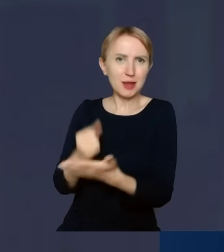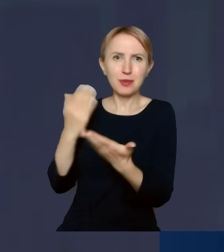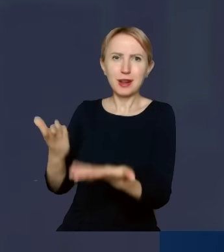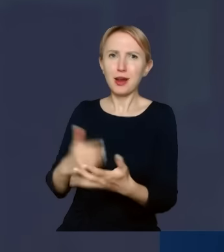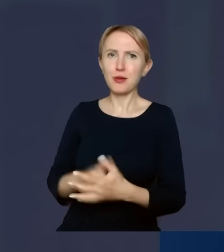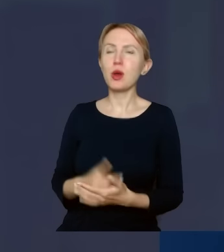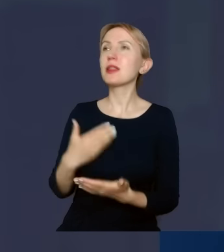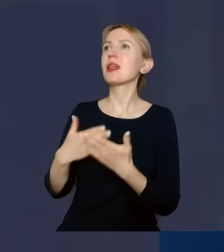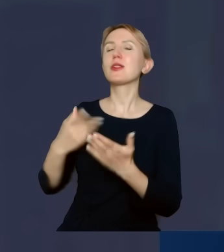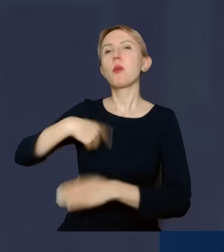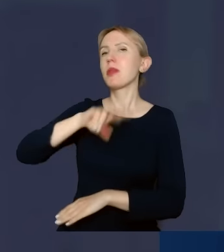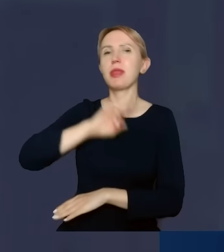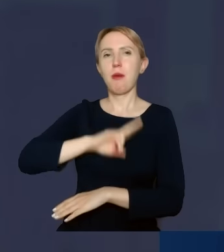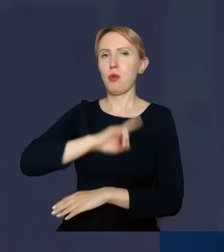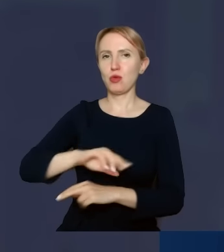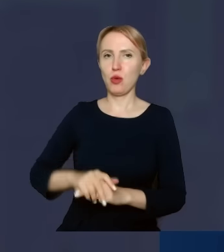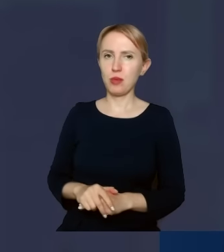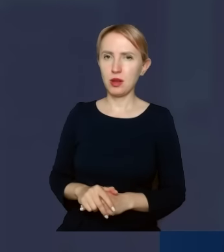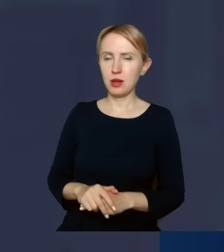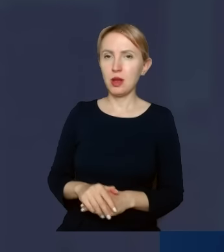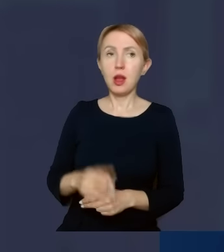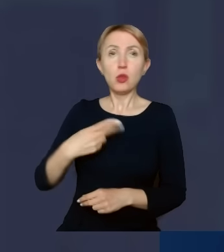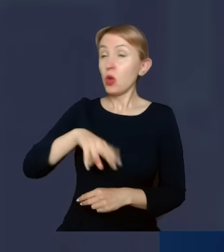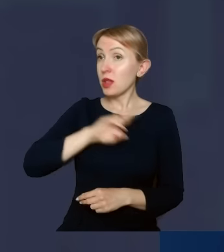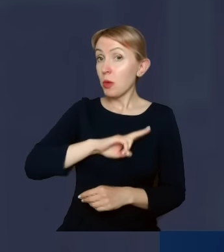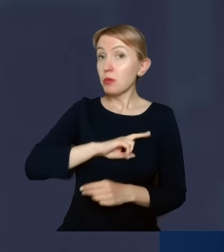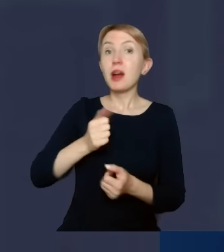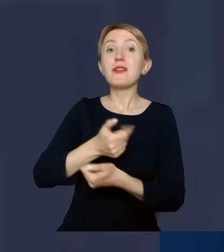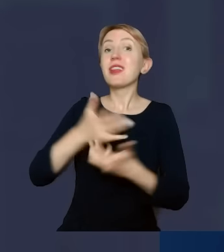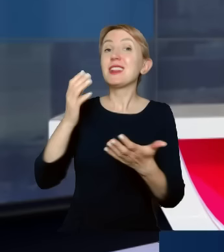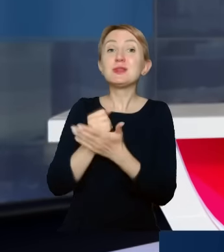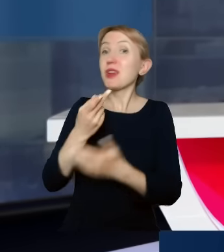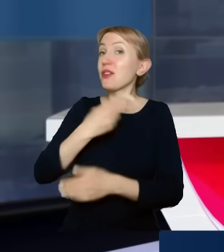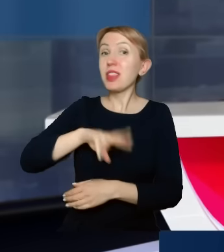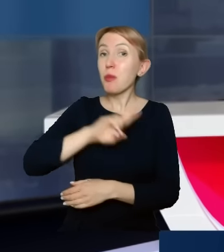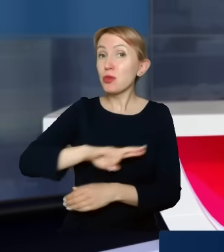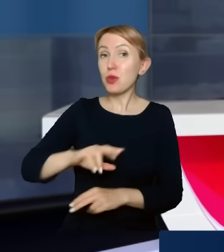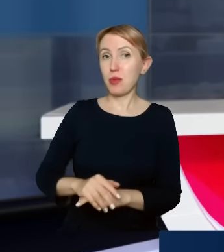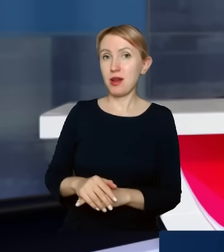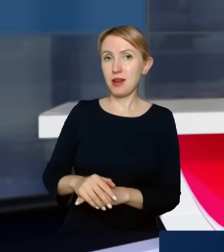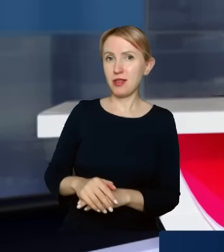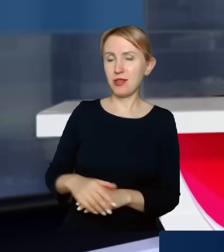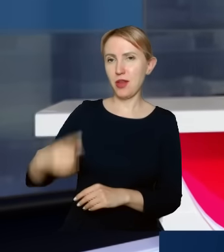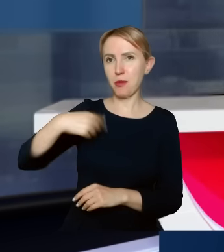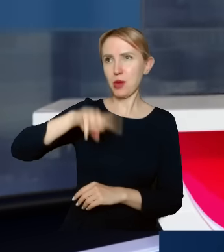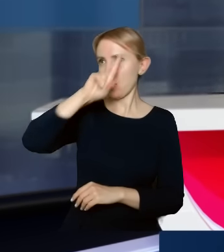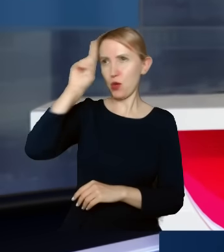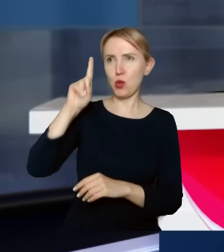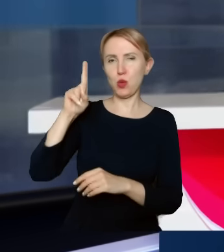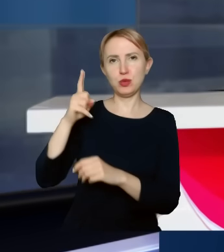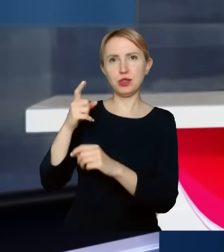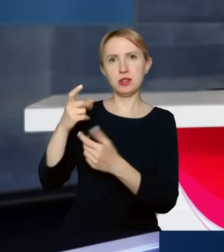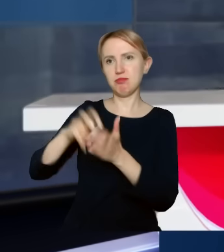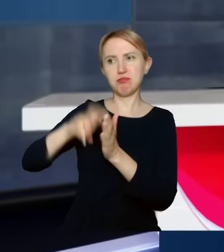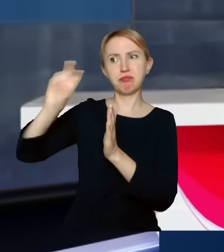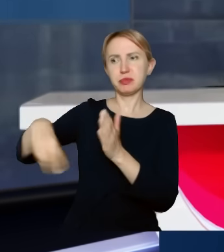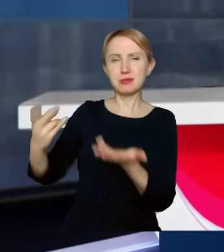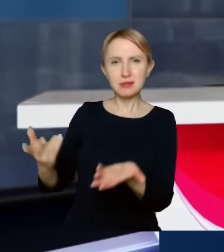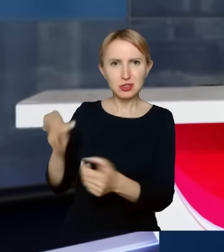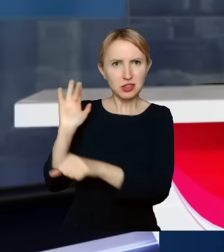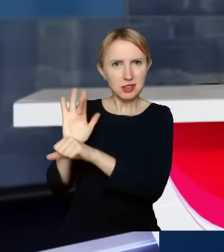że nam się to nie podoba. No nie podoba się, ale wiele rzeczy nam się przecież nie podoba i czy z tego powodu mamy ludzi eliminować, czy krytykować. Na tym